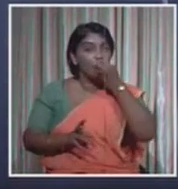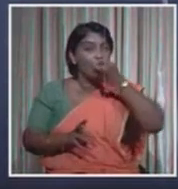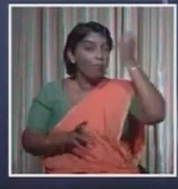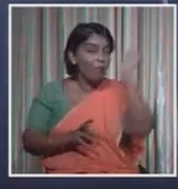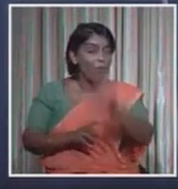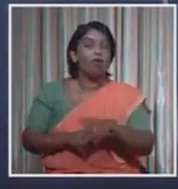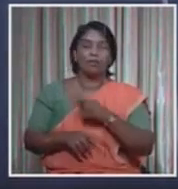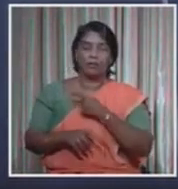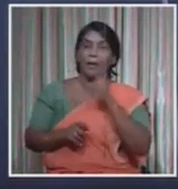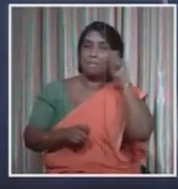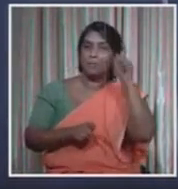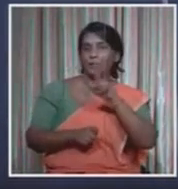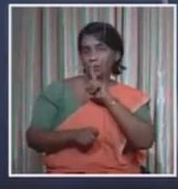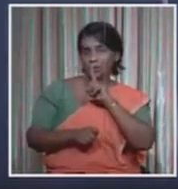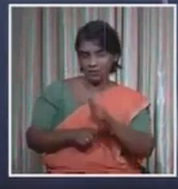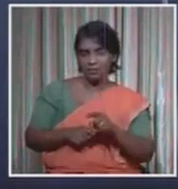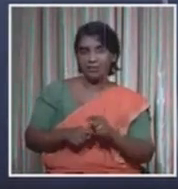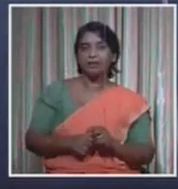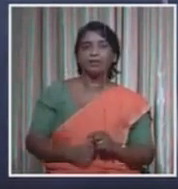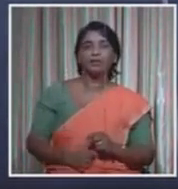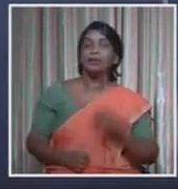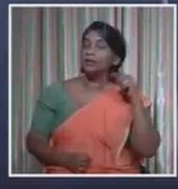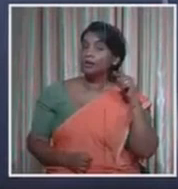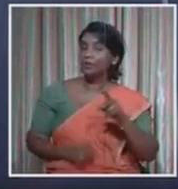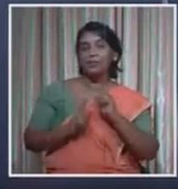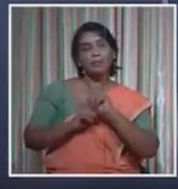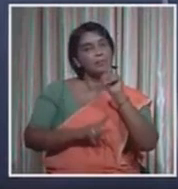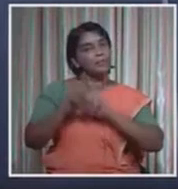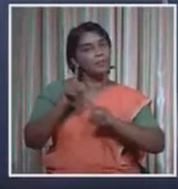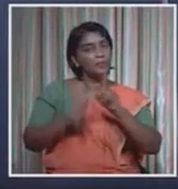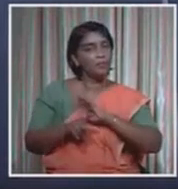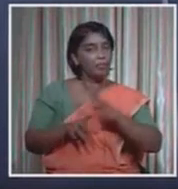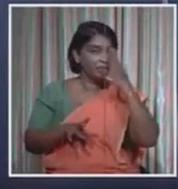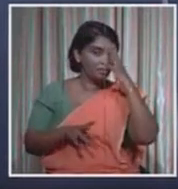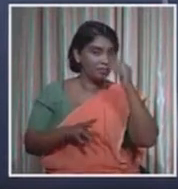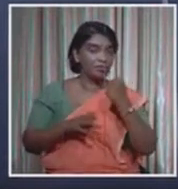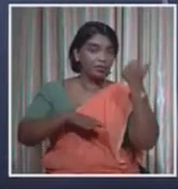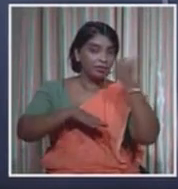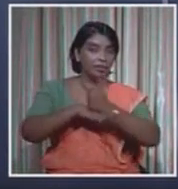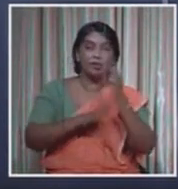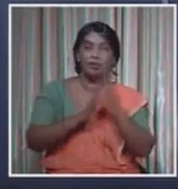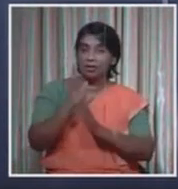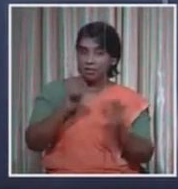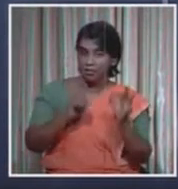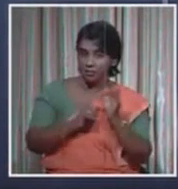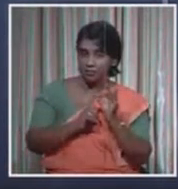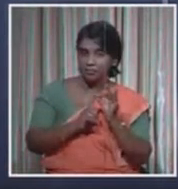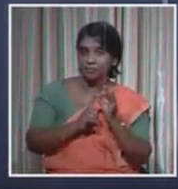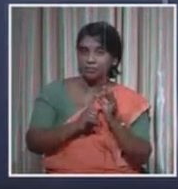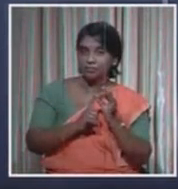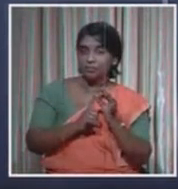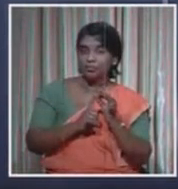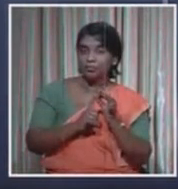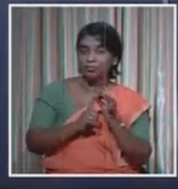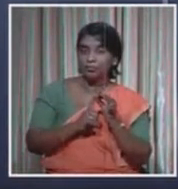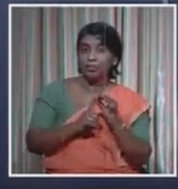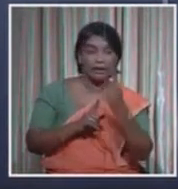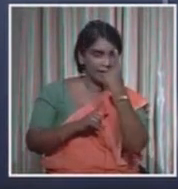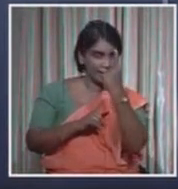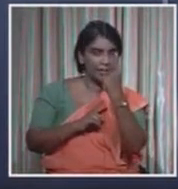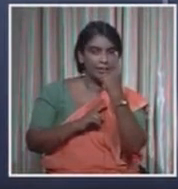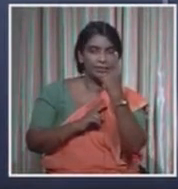මිනිස්සු කියන්නේ. ඒ නිසා මේ පාර්ලිමේන්තු මතක තියාගන්න ඕනේ ගරු මූලාශ්‍රන්ද මන්ත්‍රීතුමියනි, එක